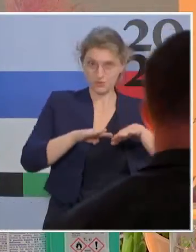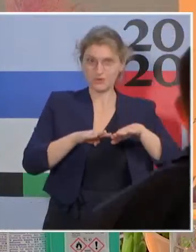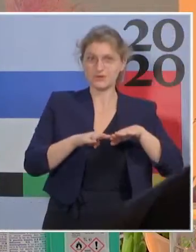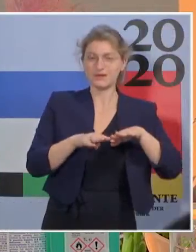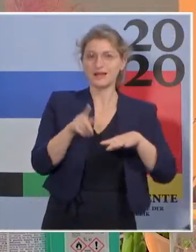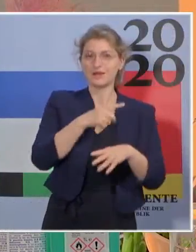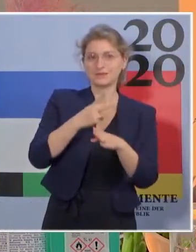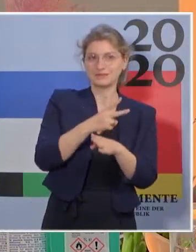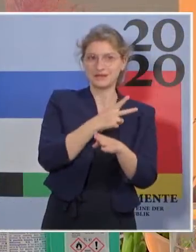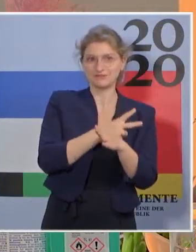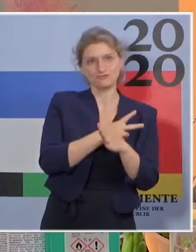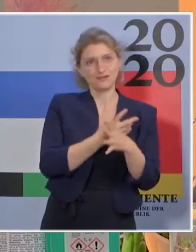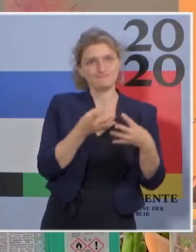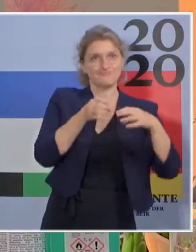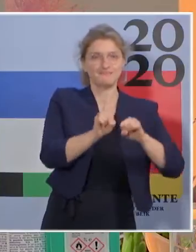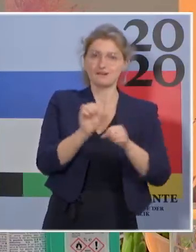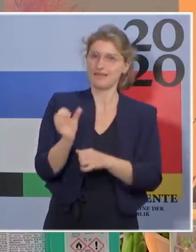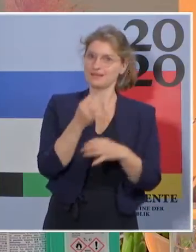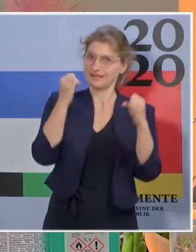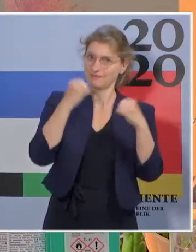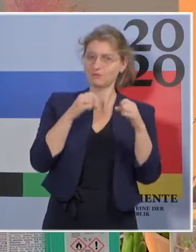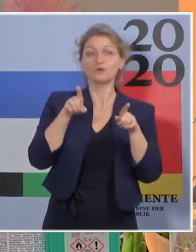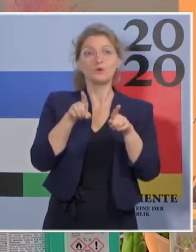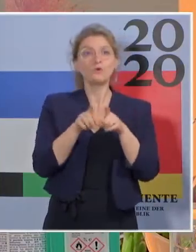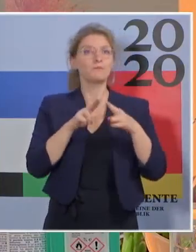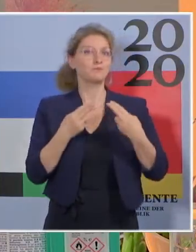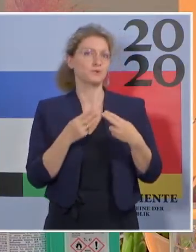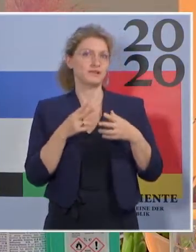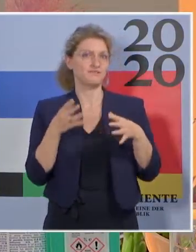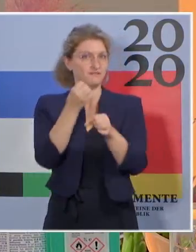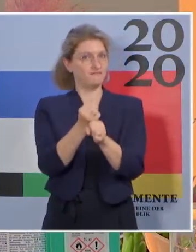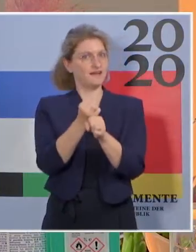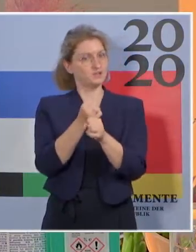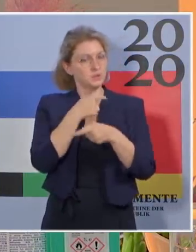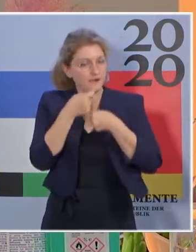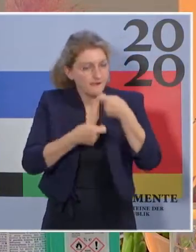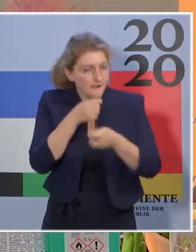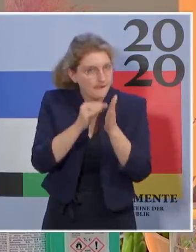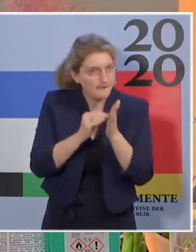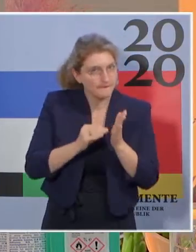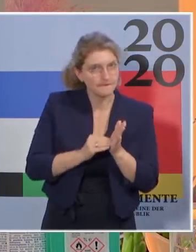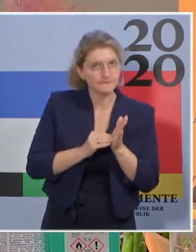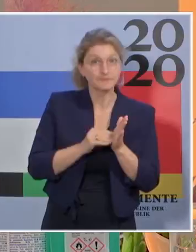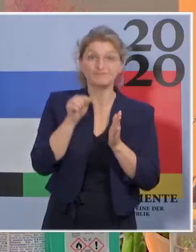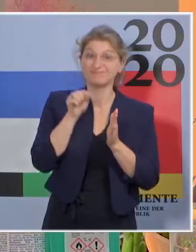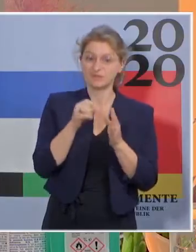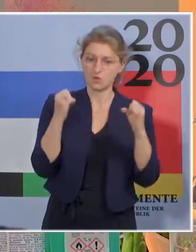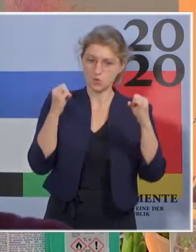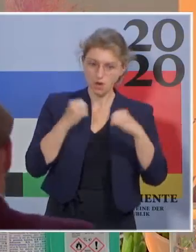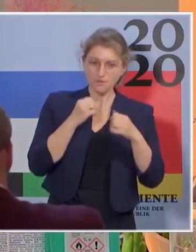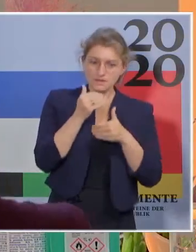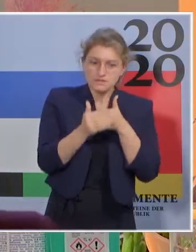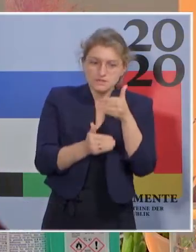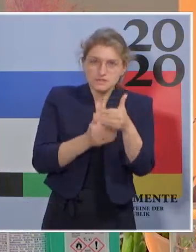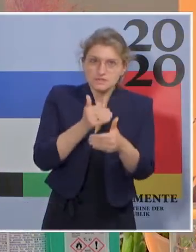Ersten Republik und für die Ausarbeitung der Bundesverfassung. Im Prozess der Kompromissfindung konnten sich